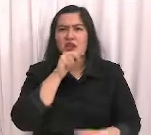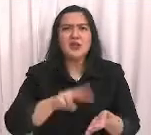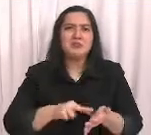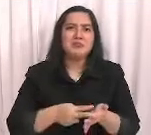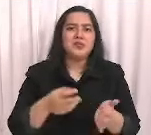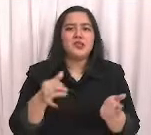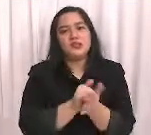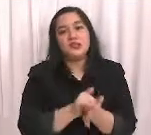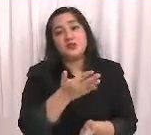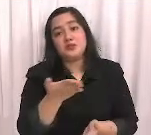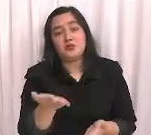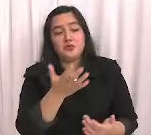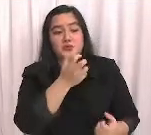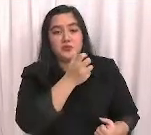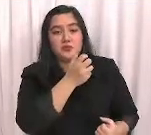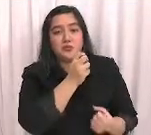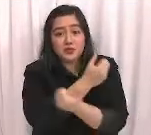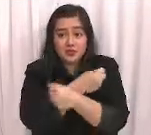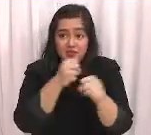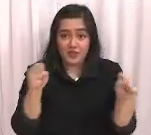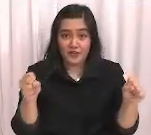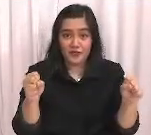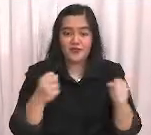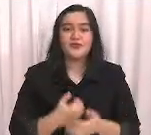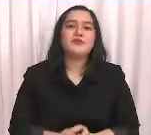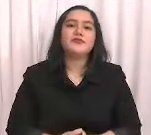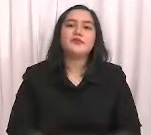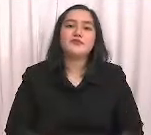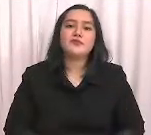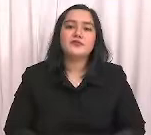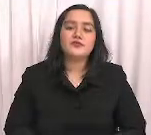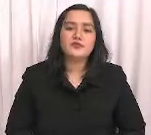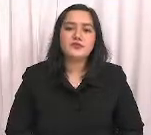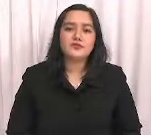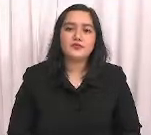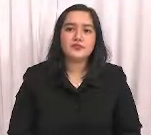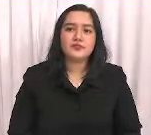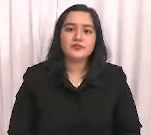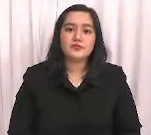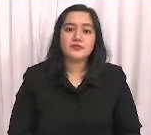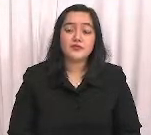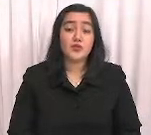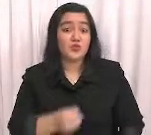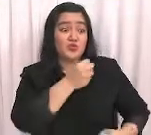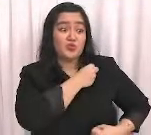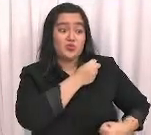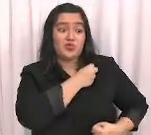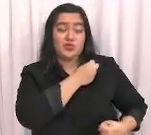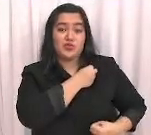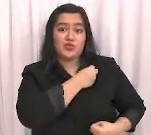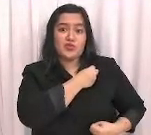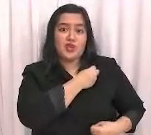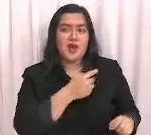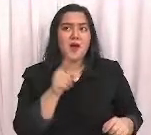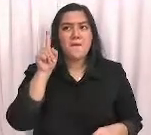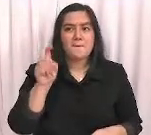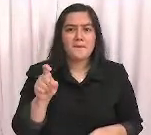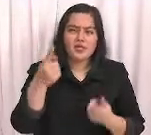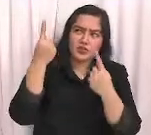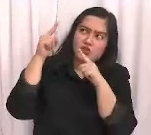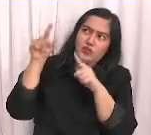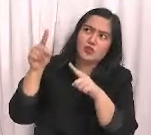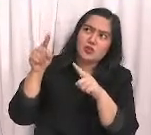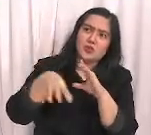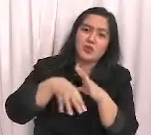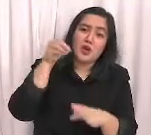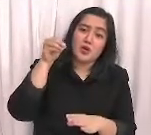you know, tinan mo yung sundalo. You have to go out, you have to fight for your living. Amen. See, actually, ganun din naman po ngayon sa